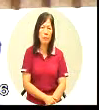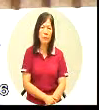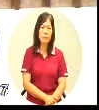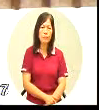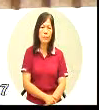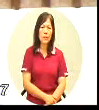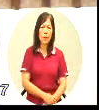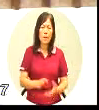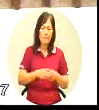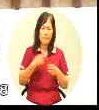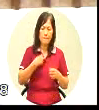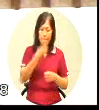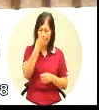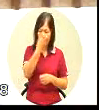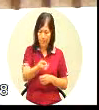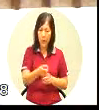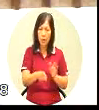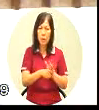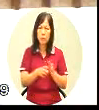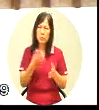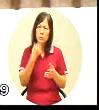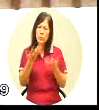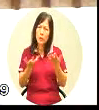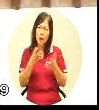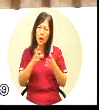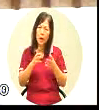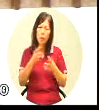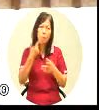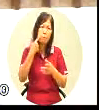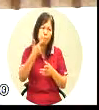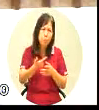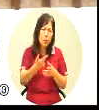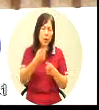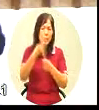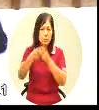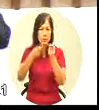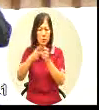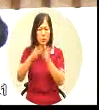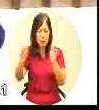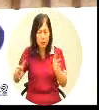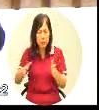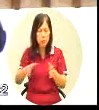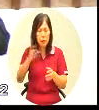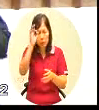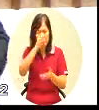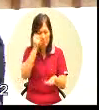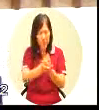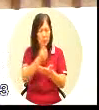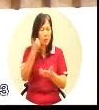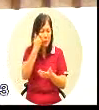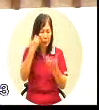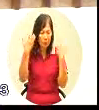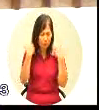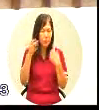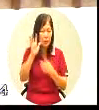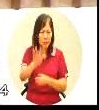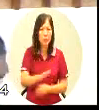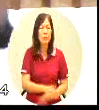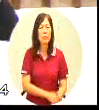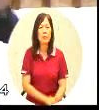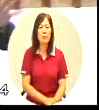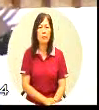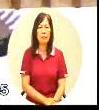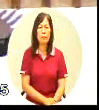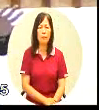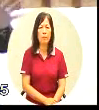我们会看的将近花了大概半年还一年的时间才找到要做的单位。